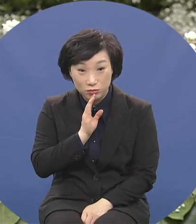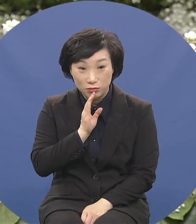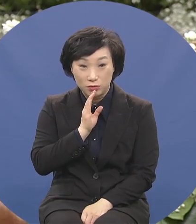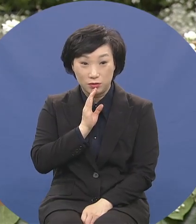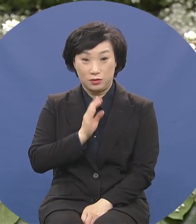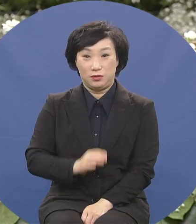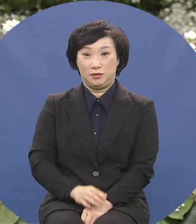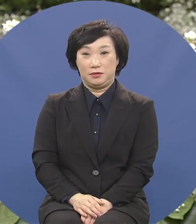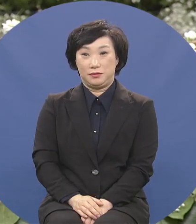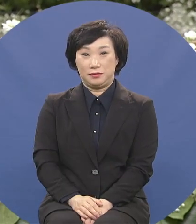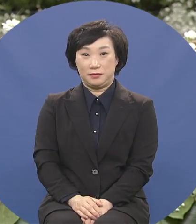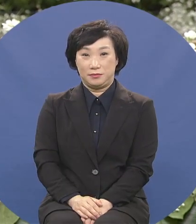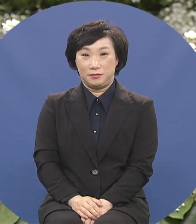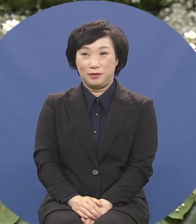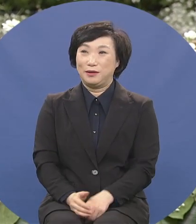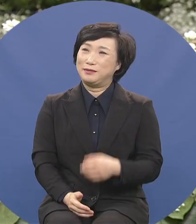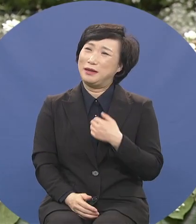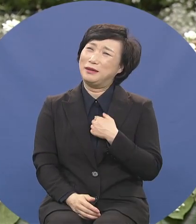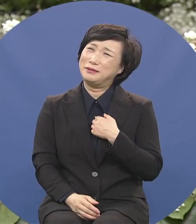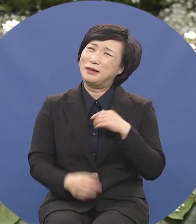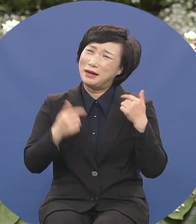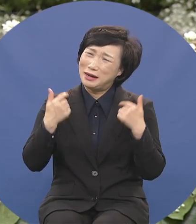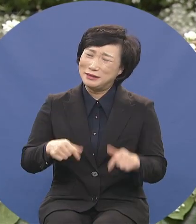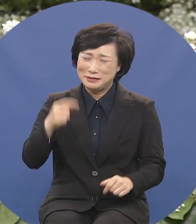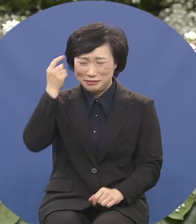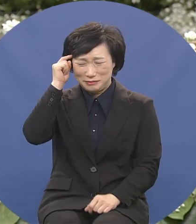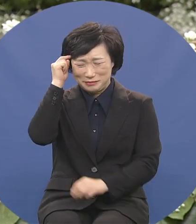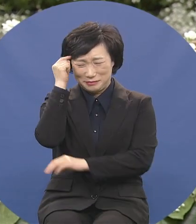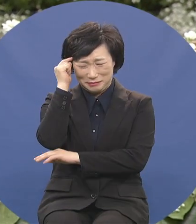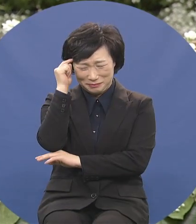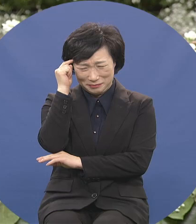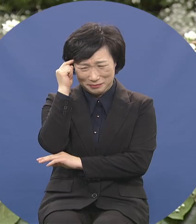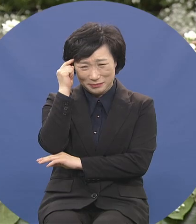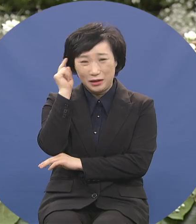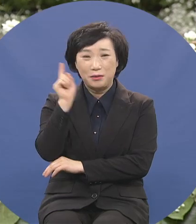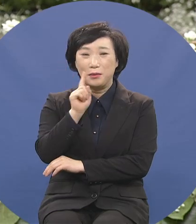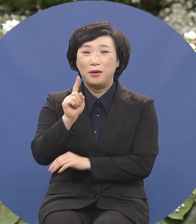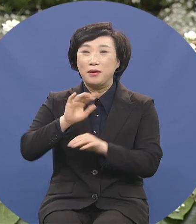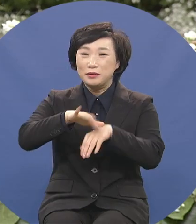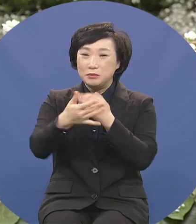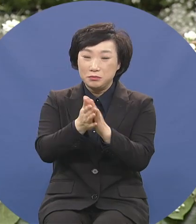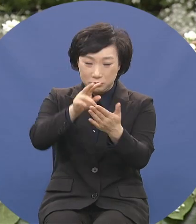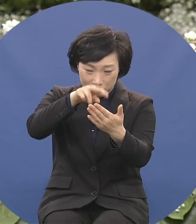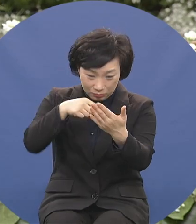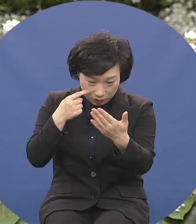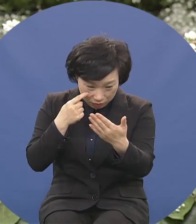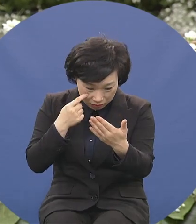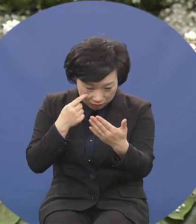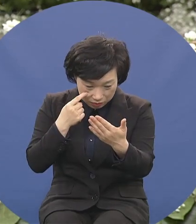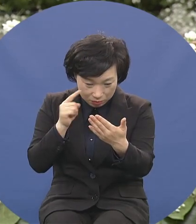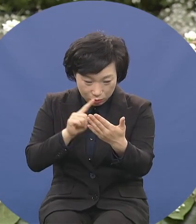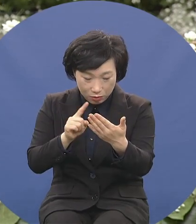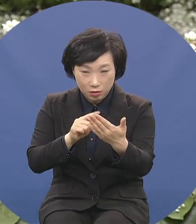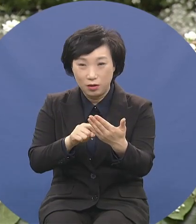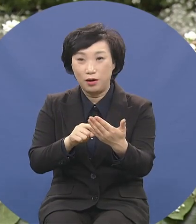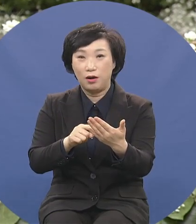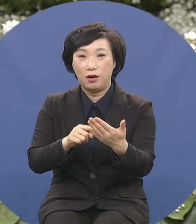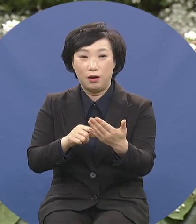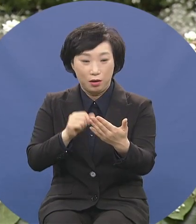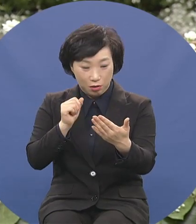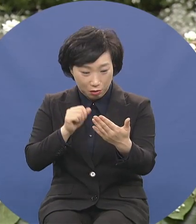사실일진데 저는 항상 그런 생각을 해요. 성경을 읽다가도